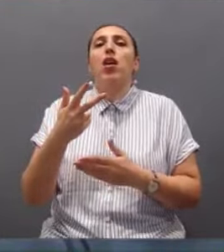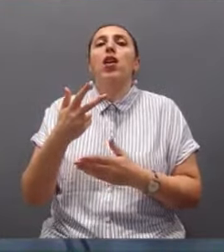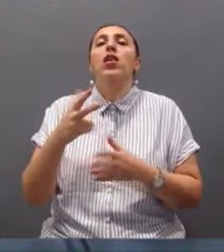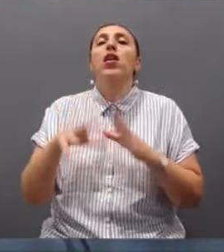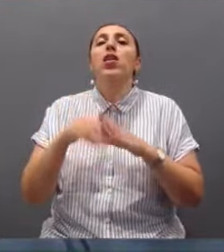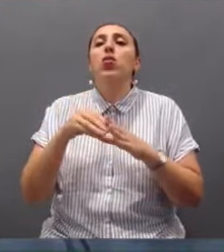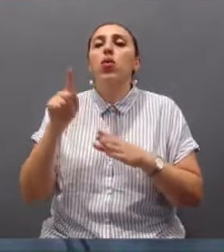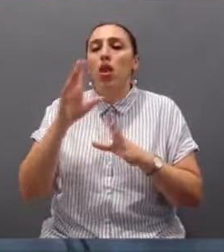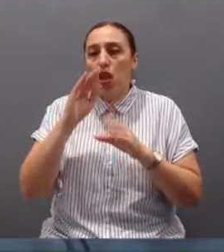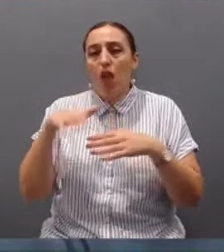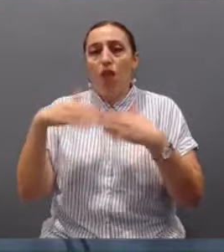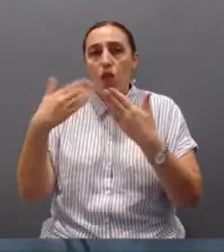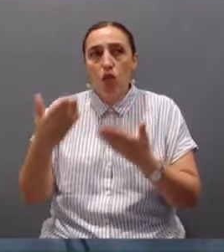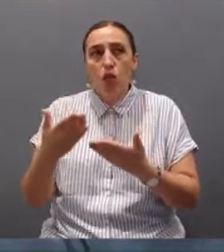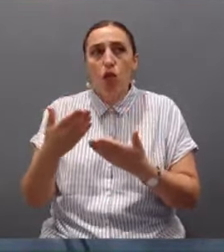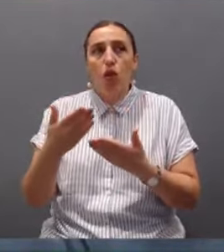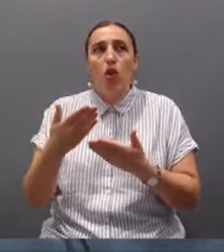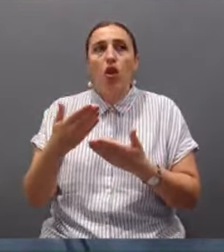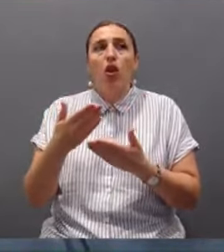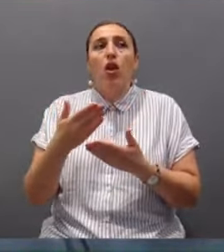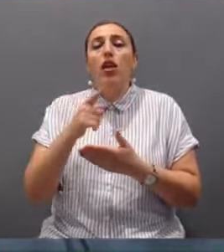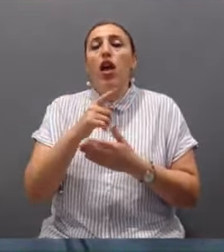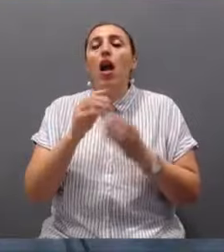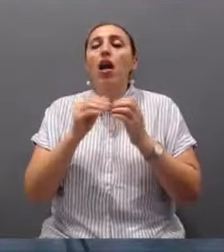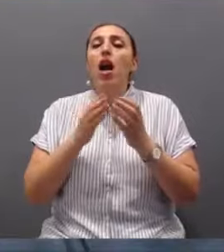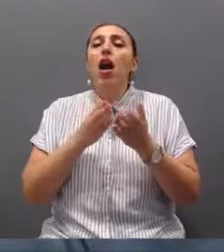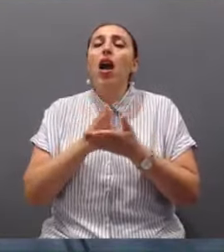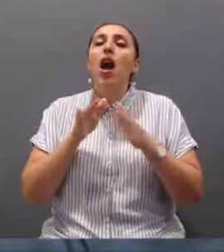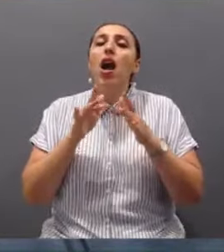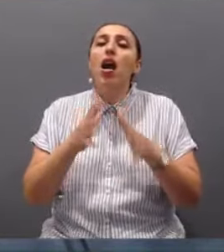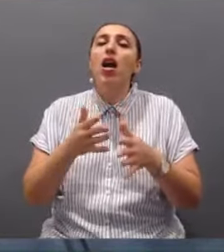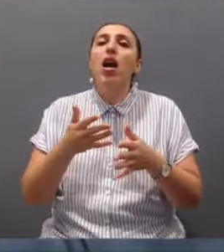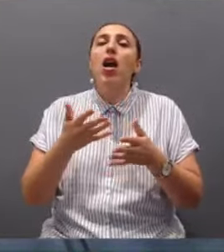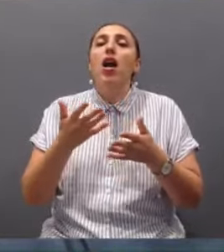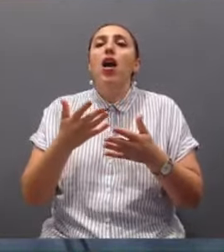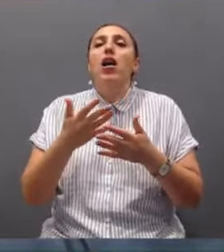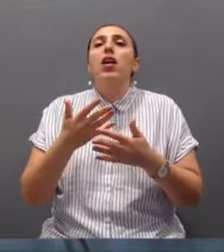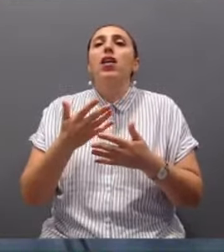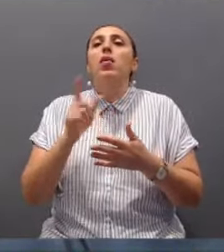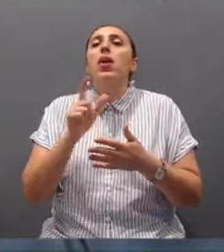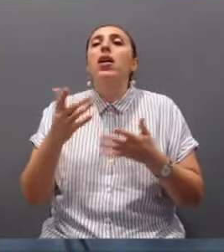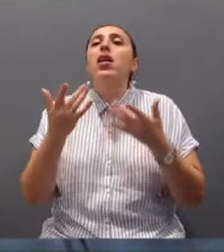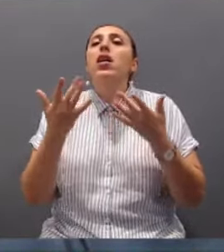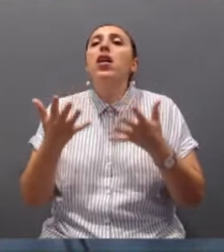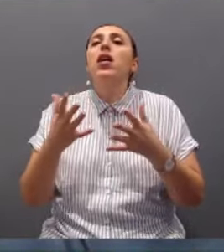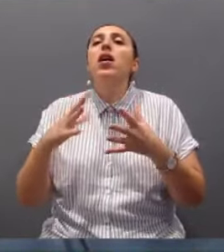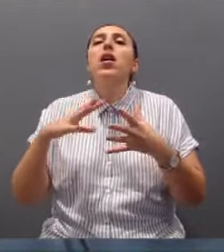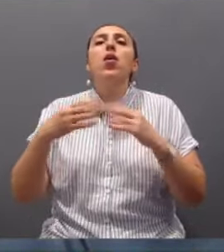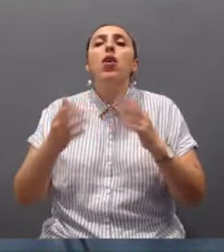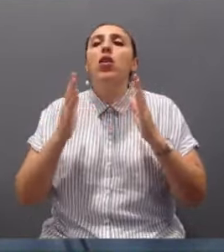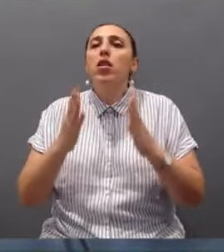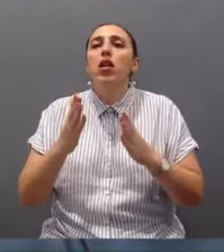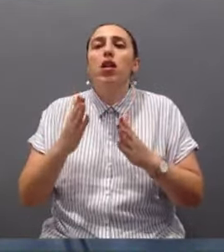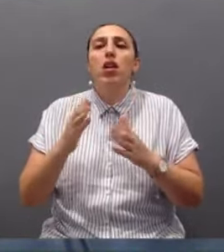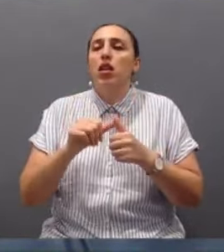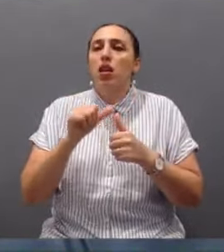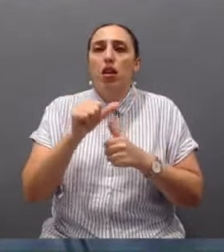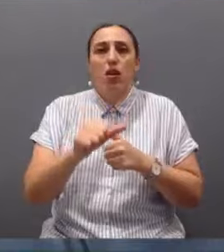որը կայուն քաղաքական մեծամասնության էլեմենտ չի, որը գալիս է ընդդիմության բավարար թվով ձայների